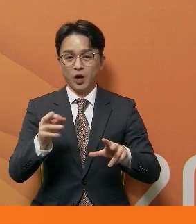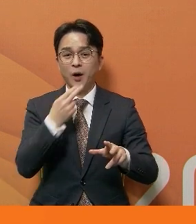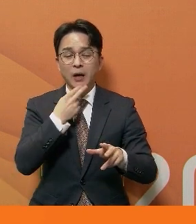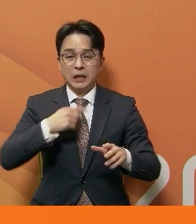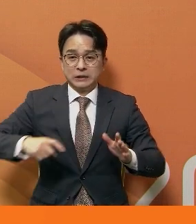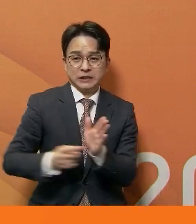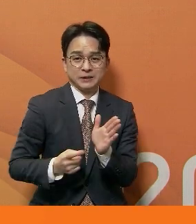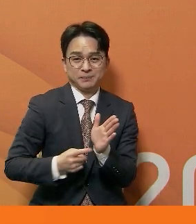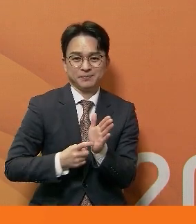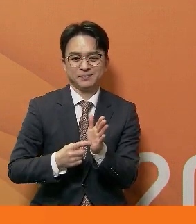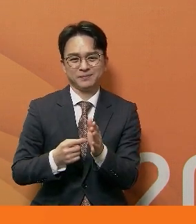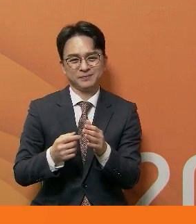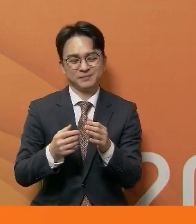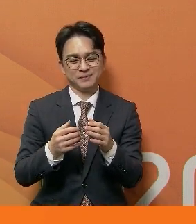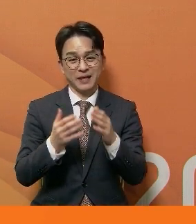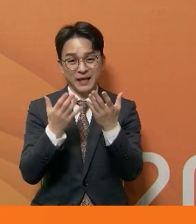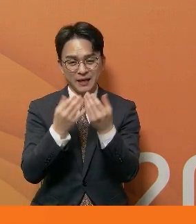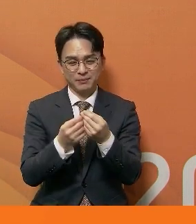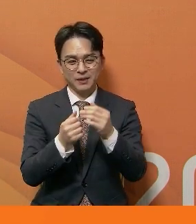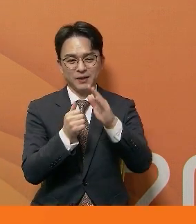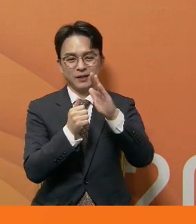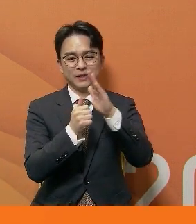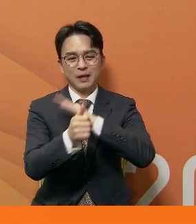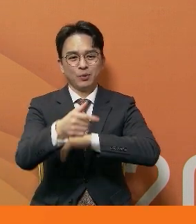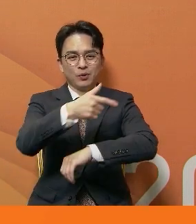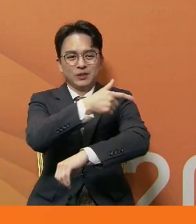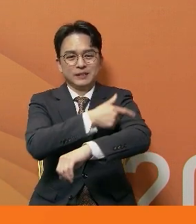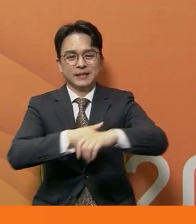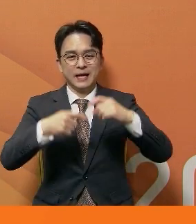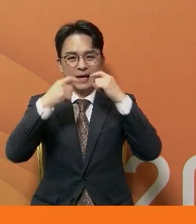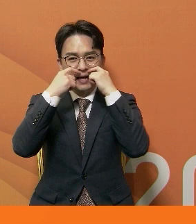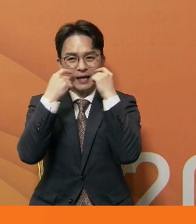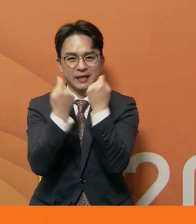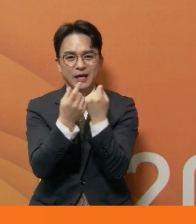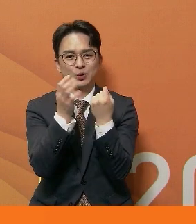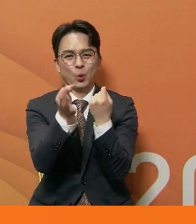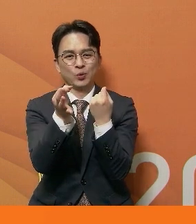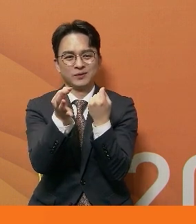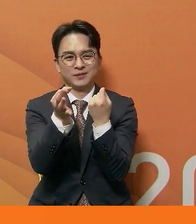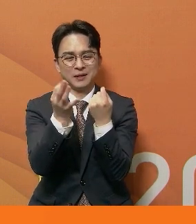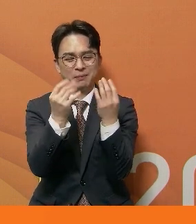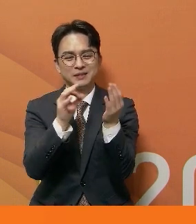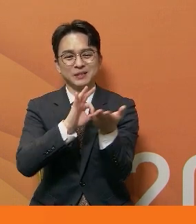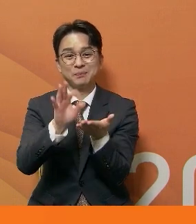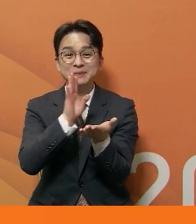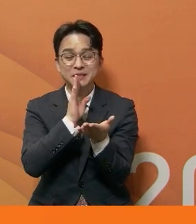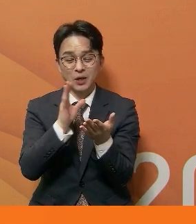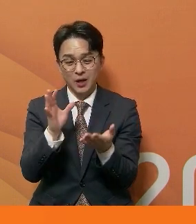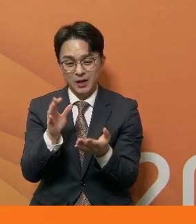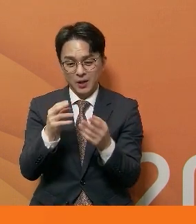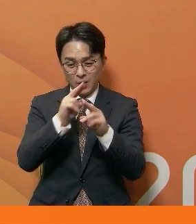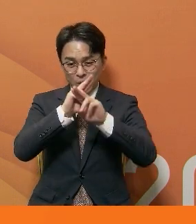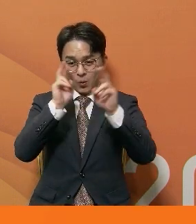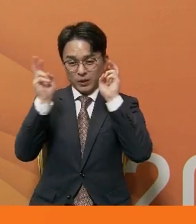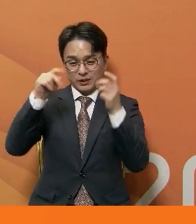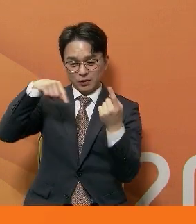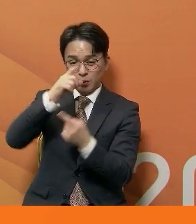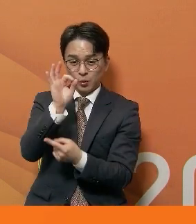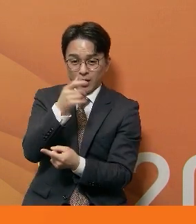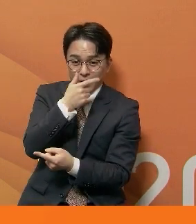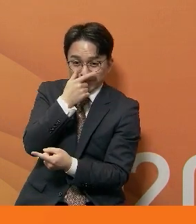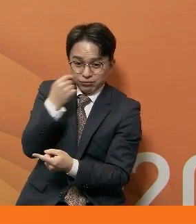우리 대표이사님들의 자금을 많이 쓰시죠 대표님들의 아파트를 잡는다던가요 그래서 그